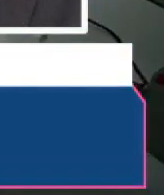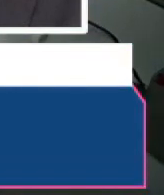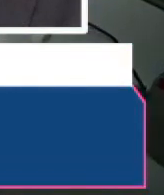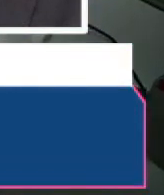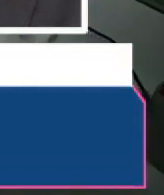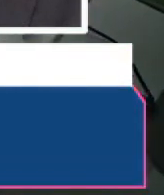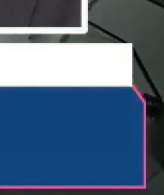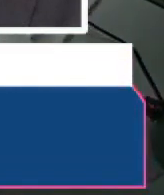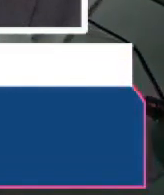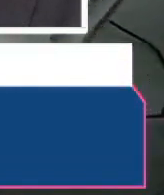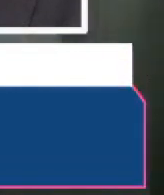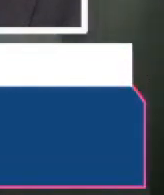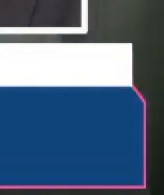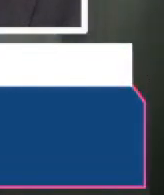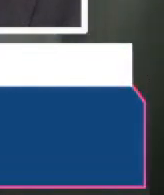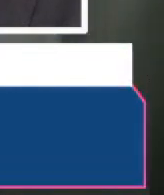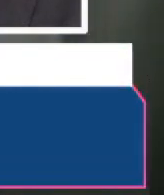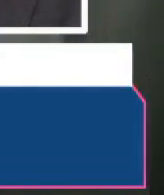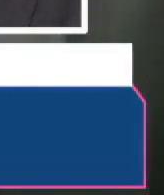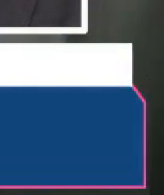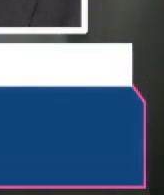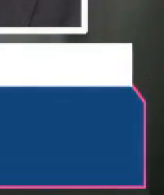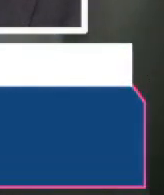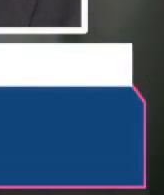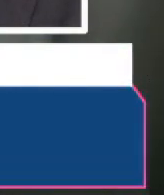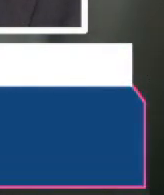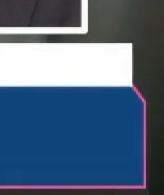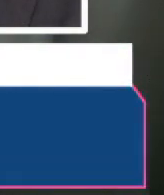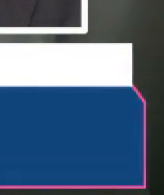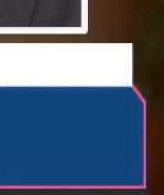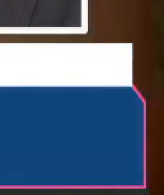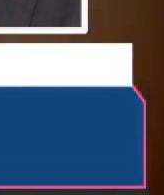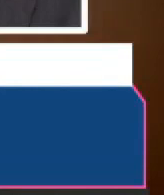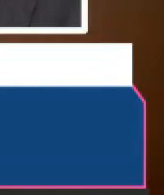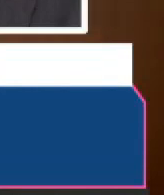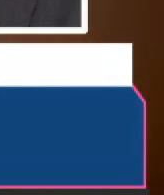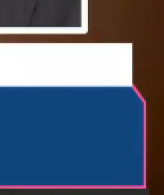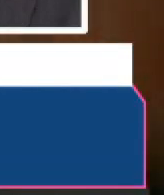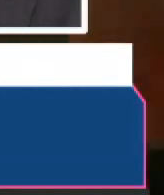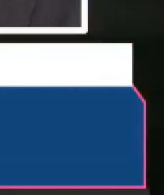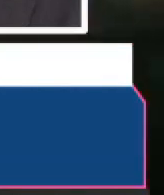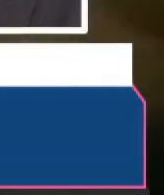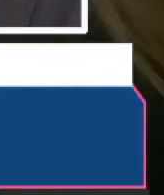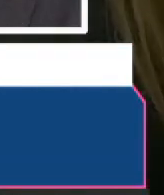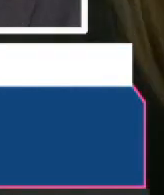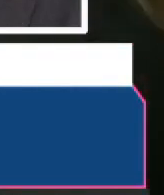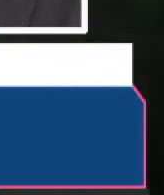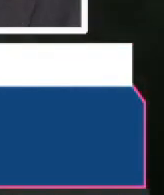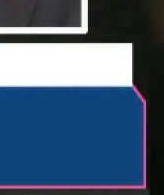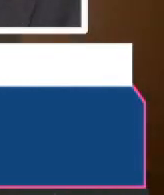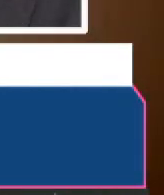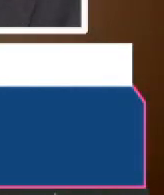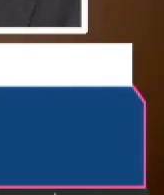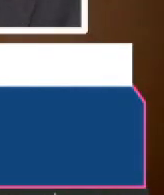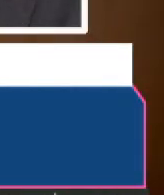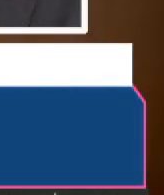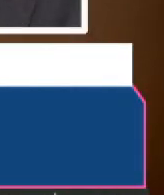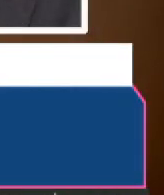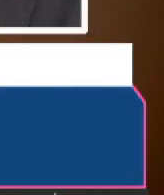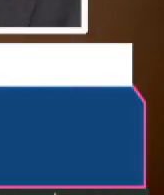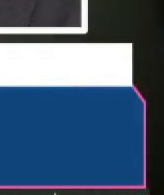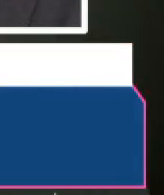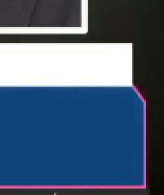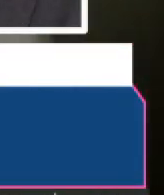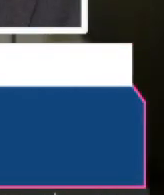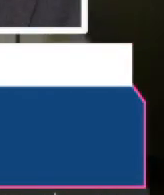확진자가 94명이었고 그 사람들 중에 90%는 위약군이었고 나머지 10%는 백신을 접종받은 사람이다 이렇게 나오고